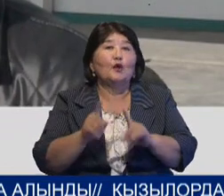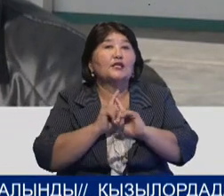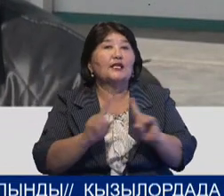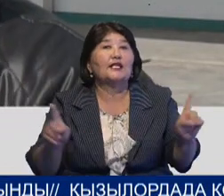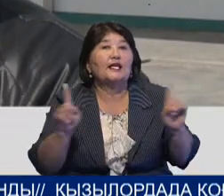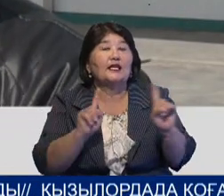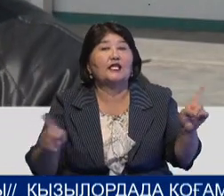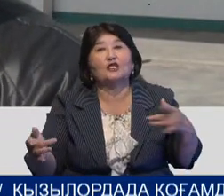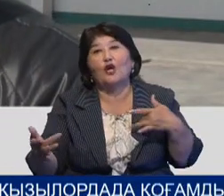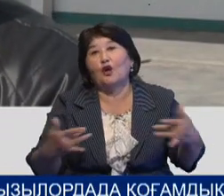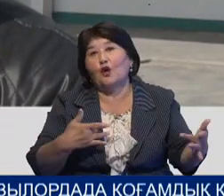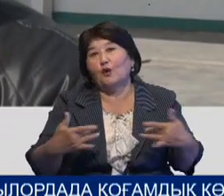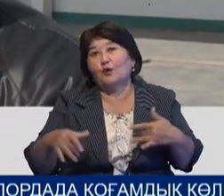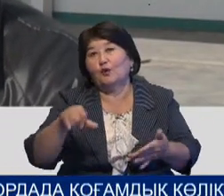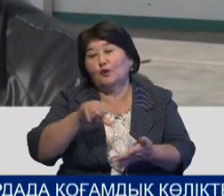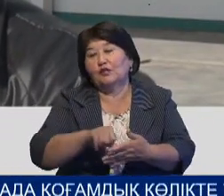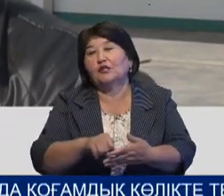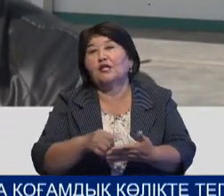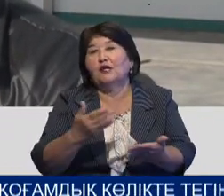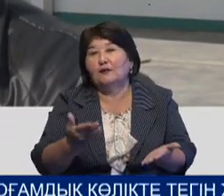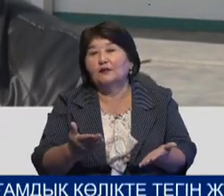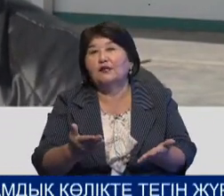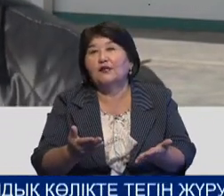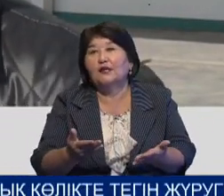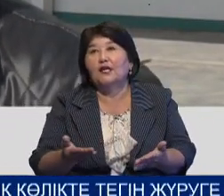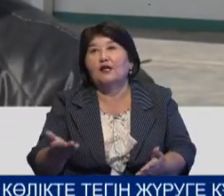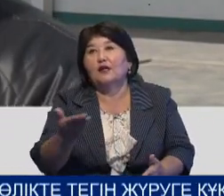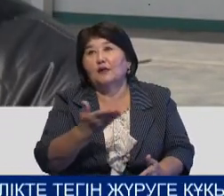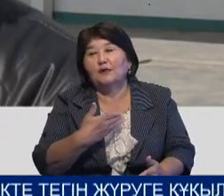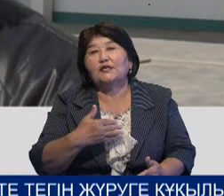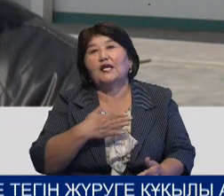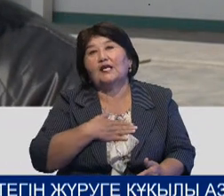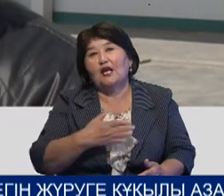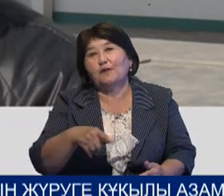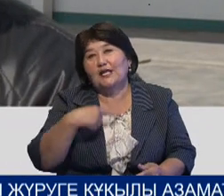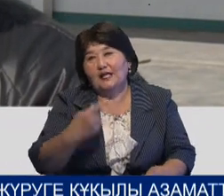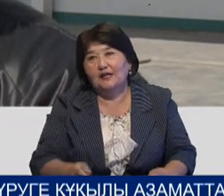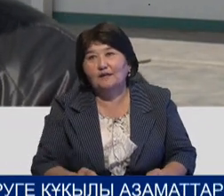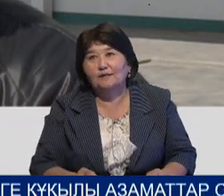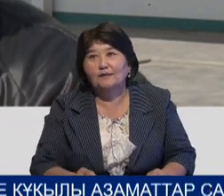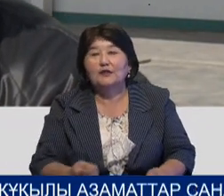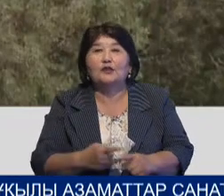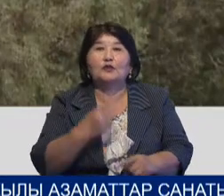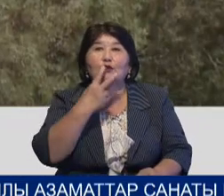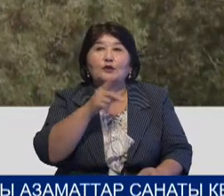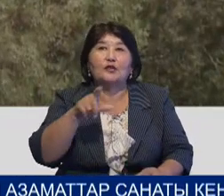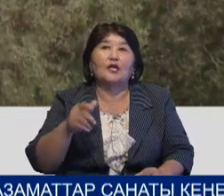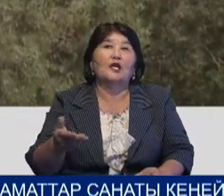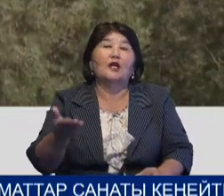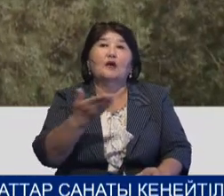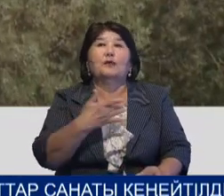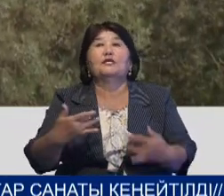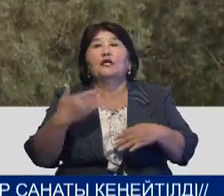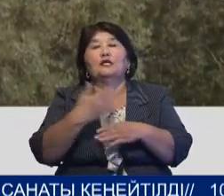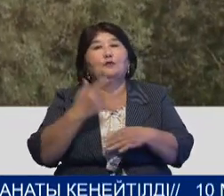бір көрсеткен осы туындысына біз кеткенше айтып рахмет айтты сол жерде көрген сіздердің барлығы. Біздің